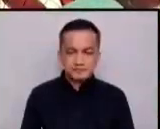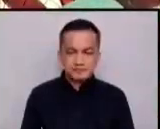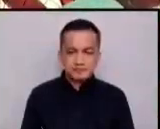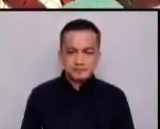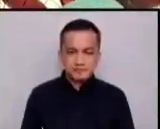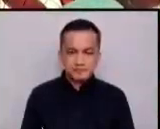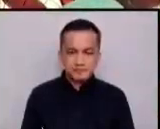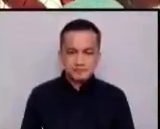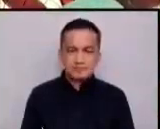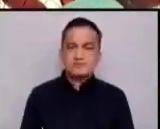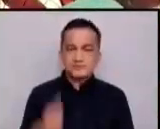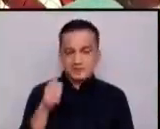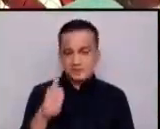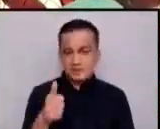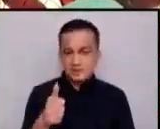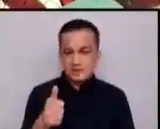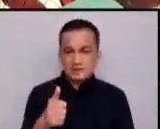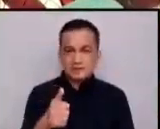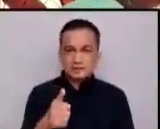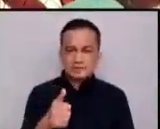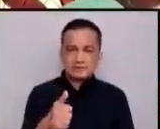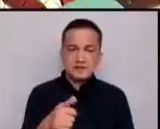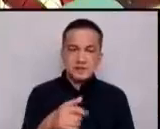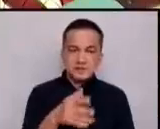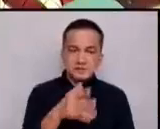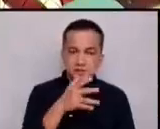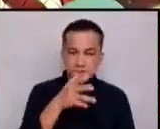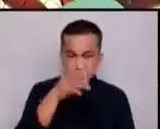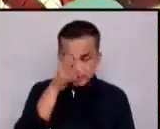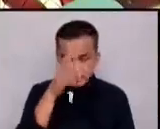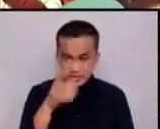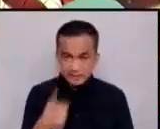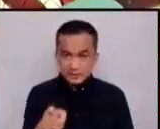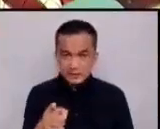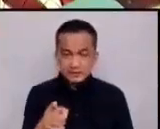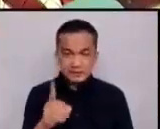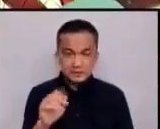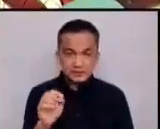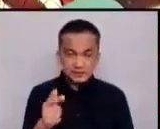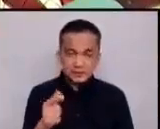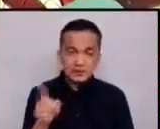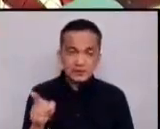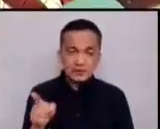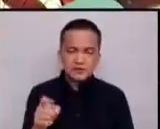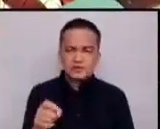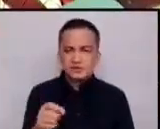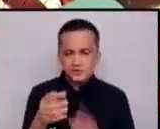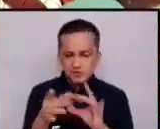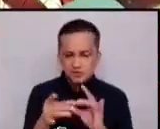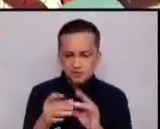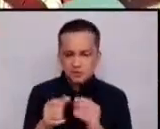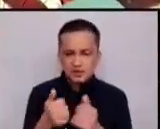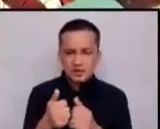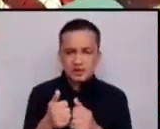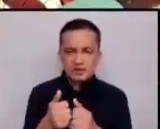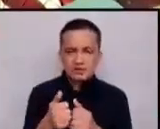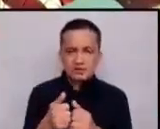Alright, for mommy and for daddy, kwento niyo naman po sa amin paano niyo naging alaga itong cute na si Chico.